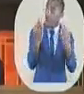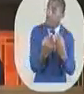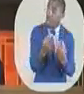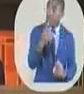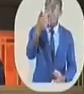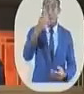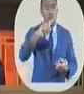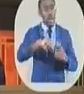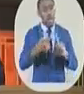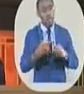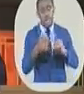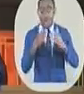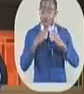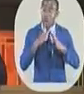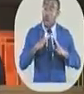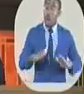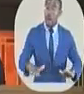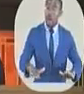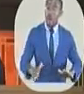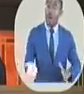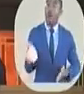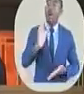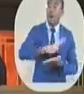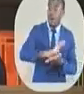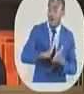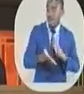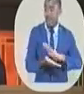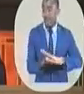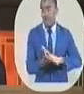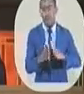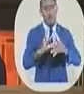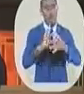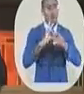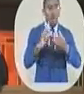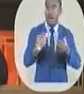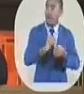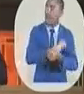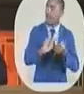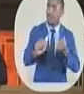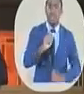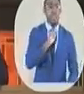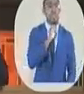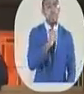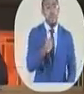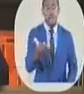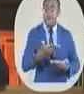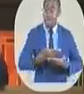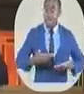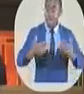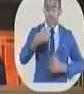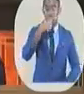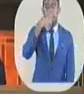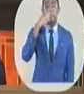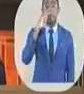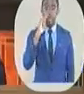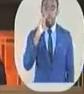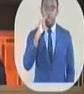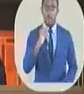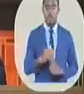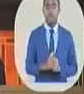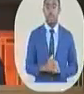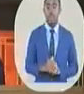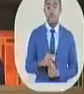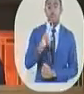de vos familles, pour que le lien social ne soit jamais altéré dans notre grand et beau pays.